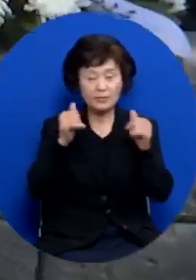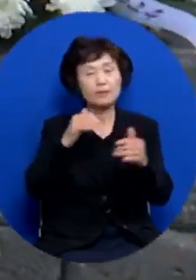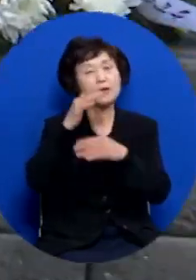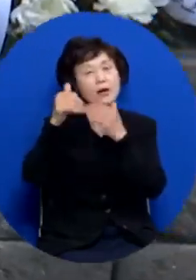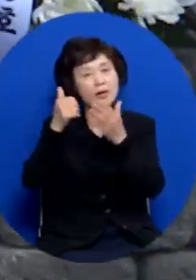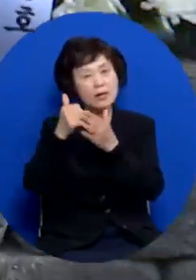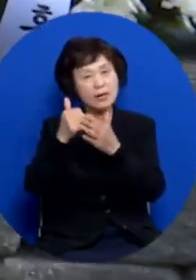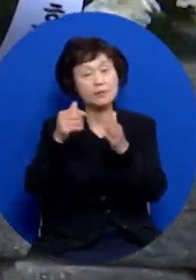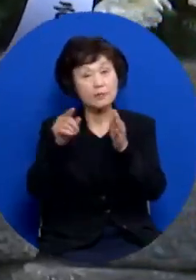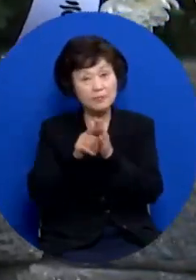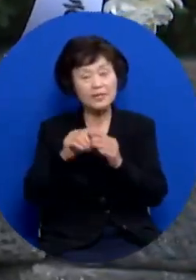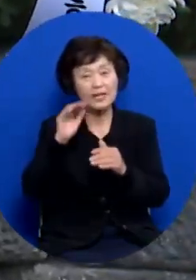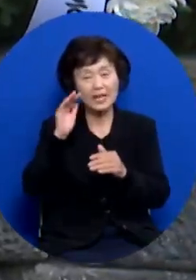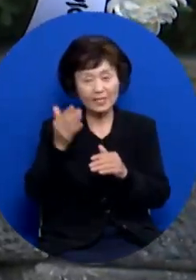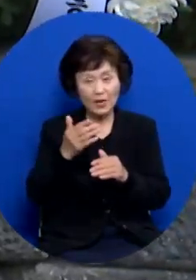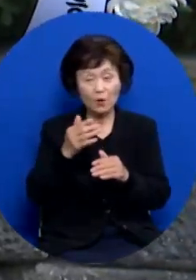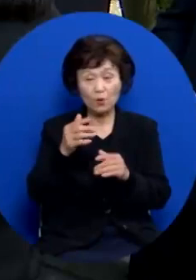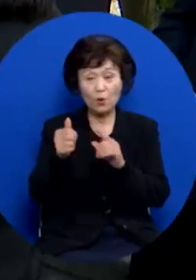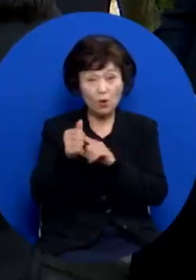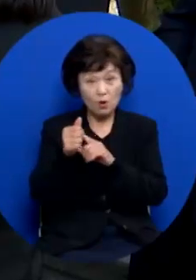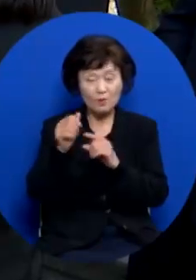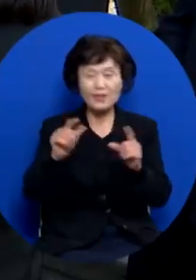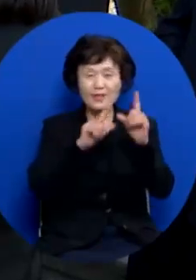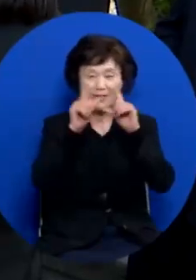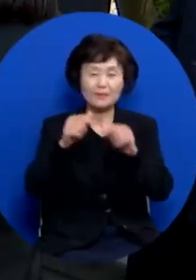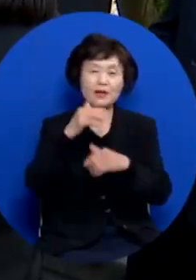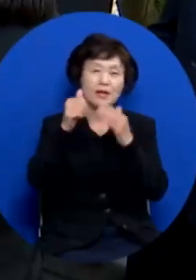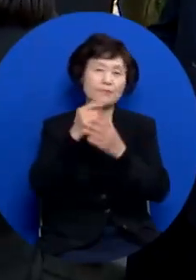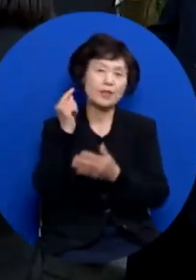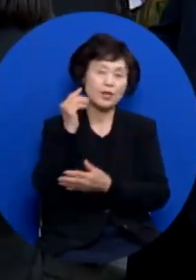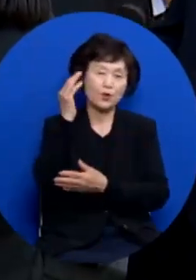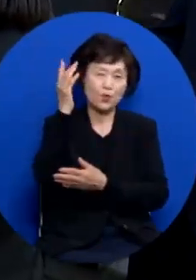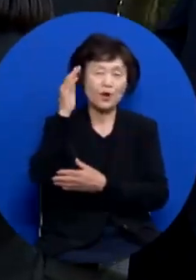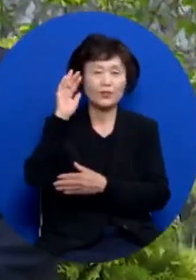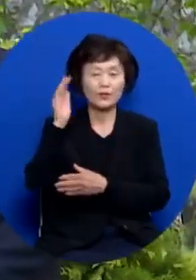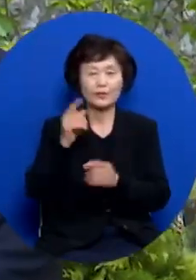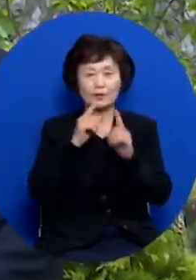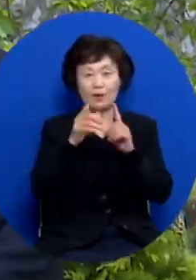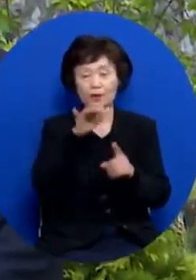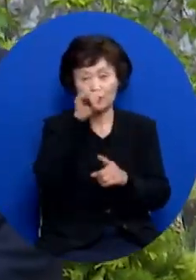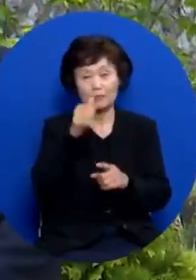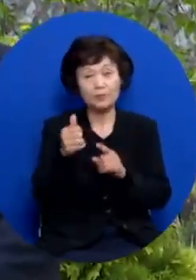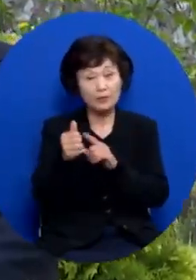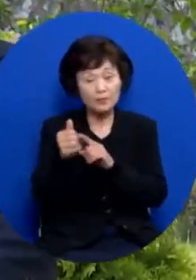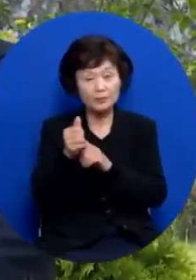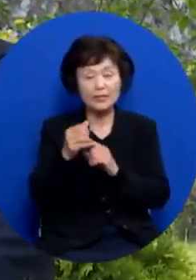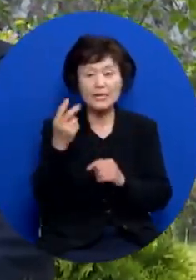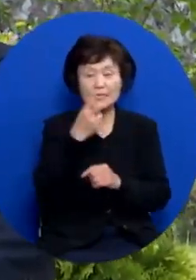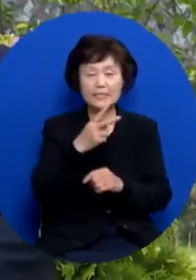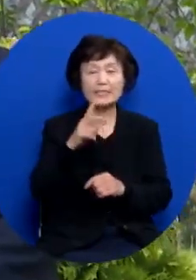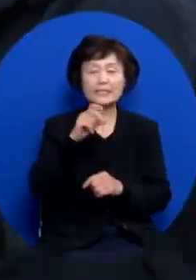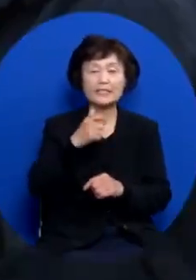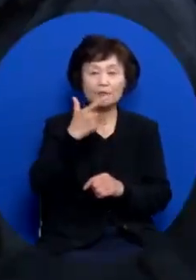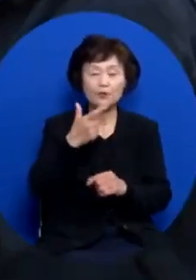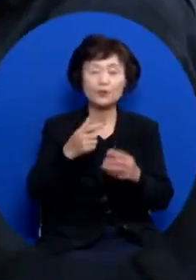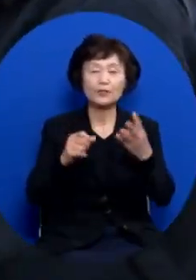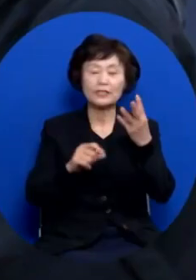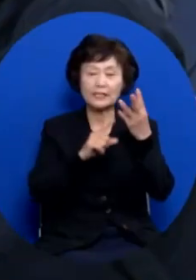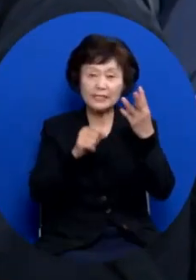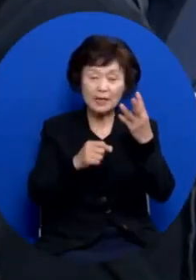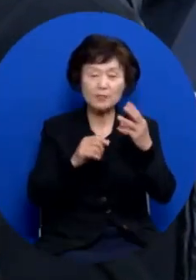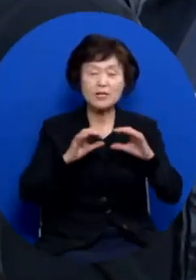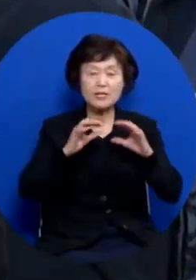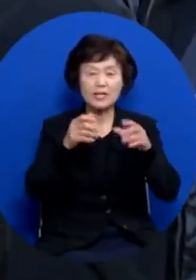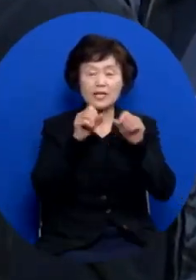삶은 하나님의 영광이 되었다고 말했습니다 한편 고강준규 선교사는 2016년 3월 고신 총회